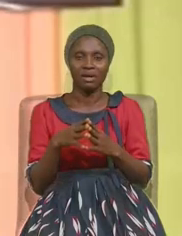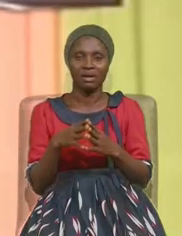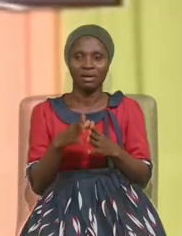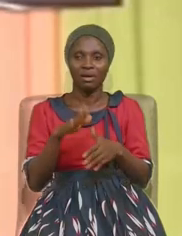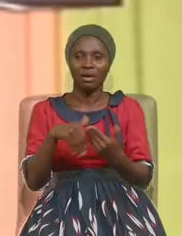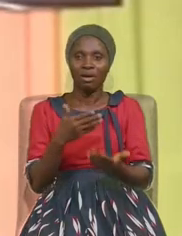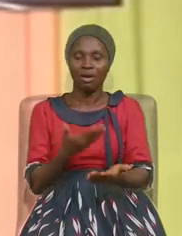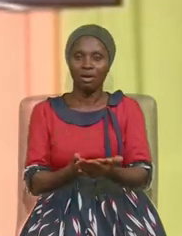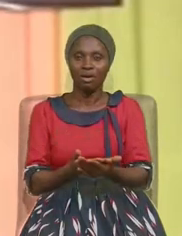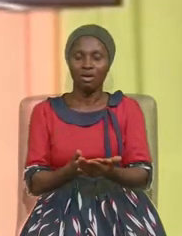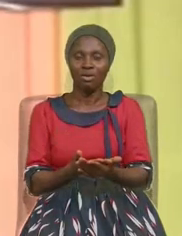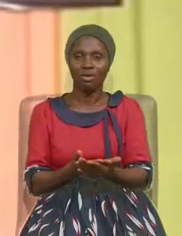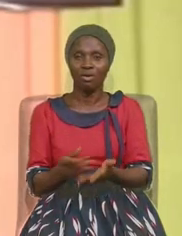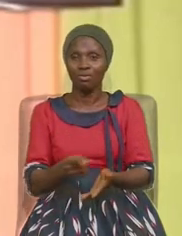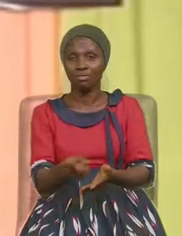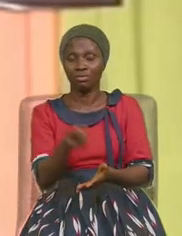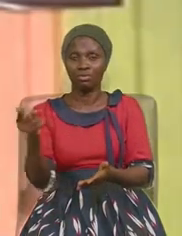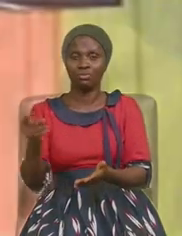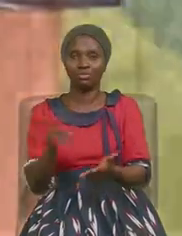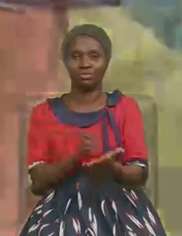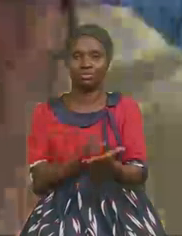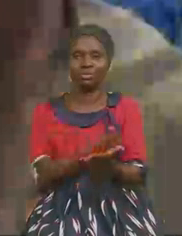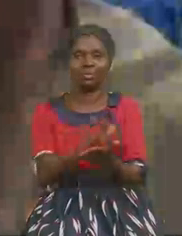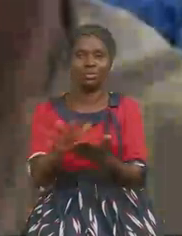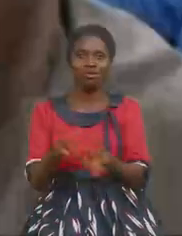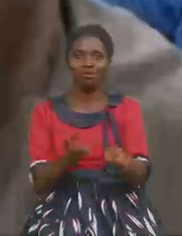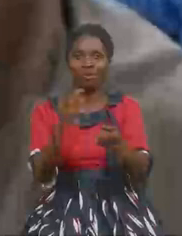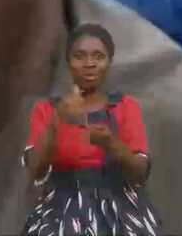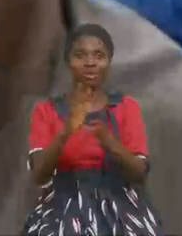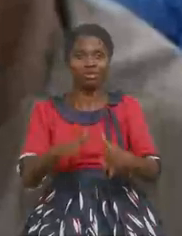ces coins dans ta vie, Dieu va les balayer.